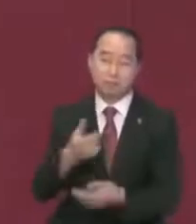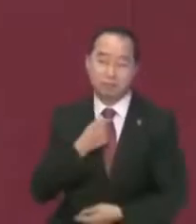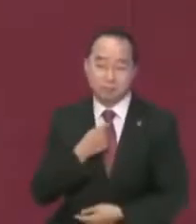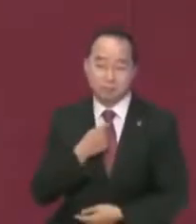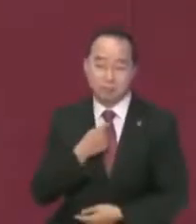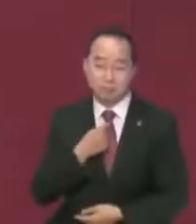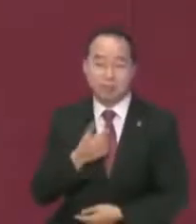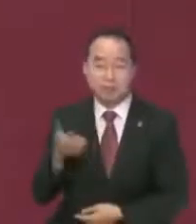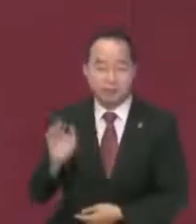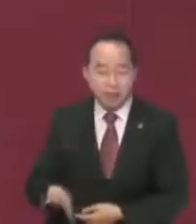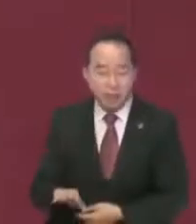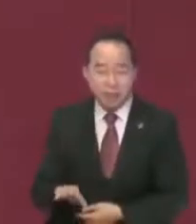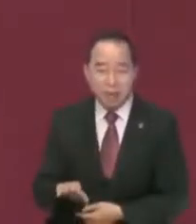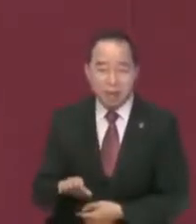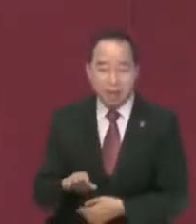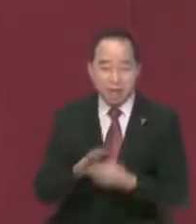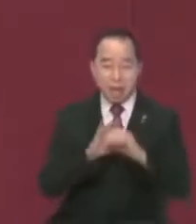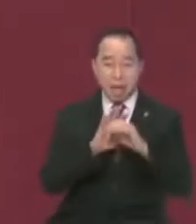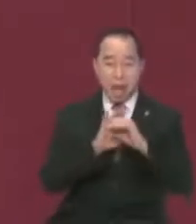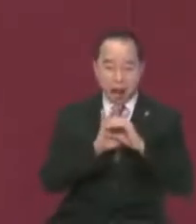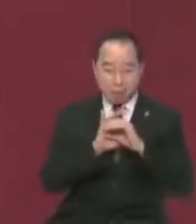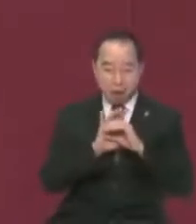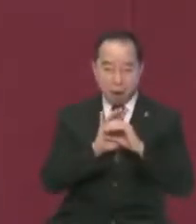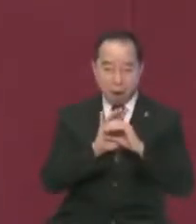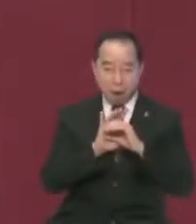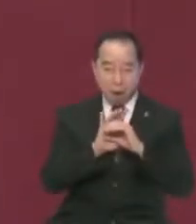그러나 전염병은 그것마저 가로막습니다.